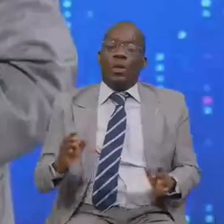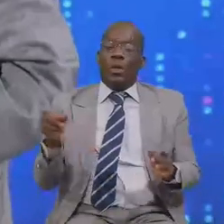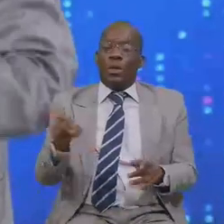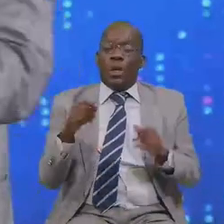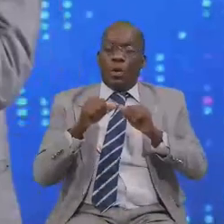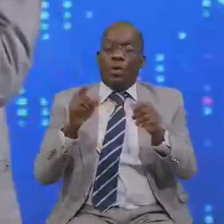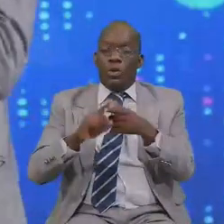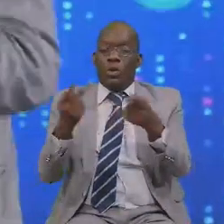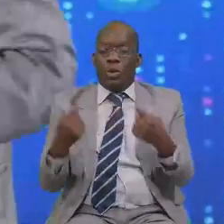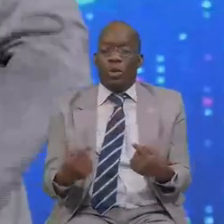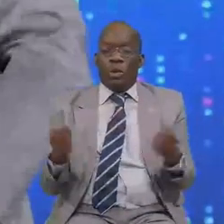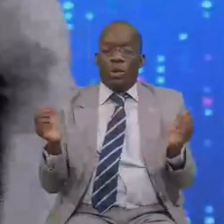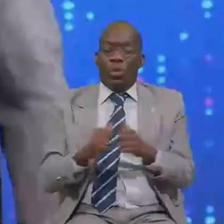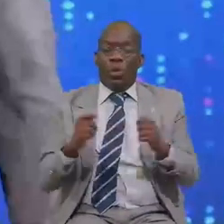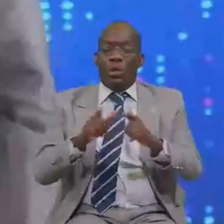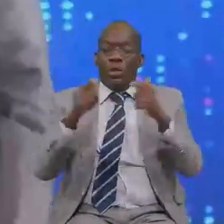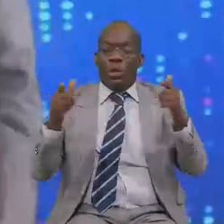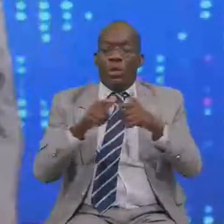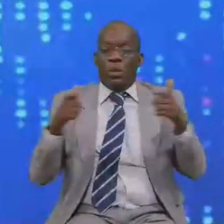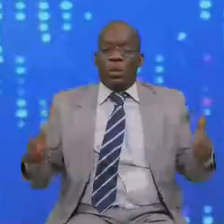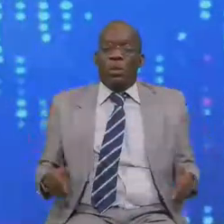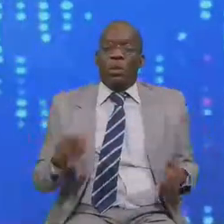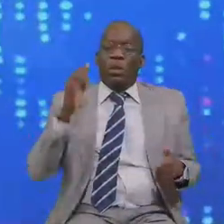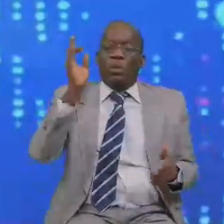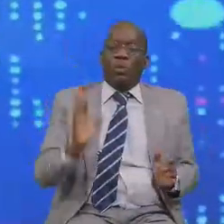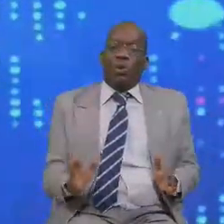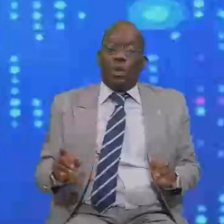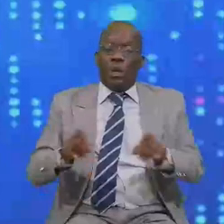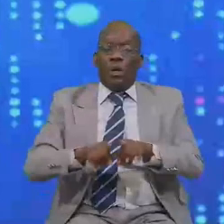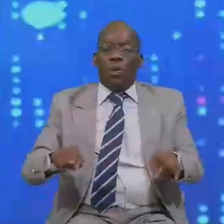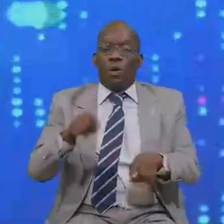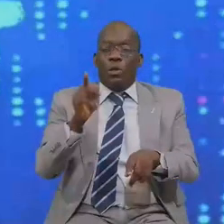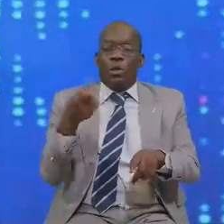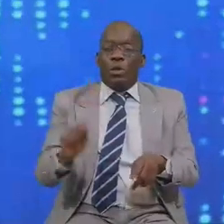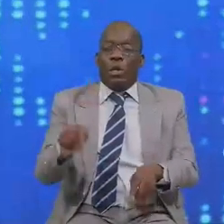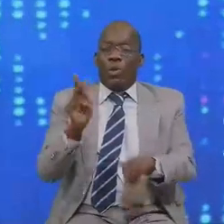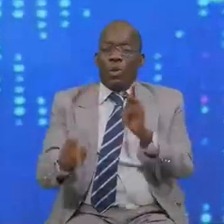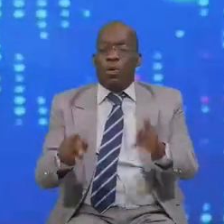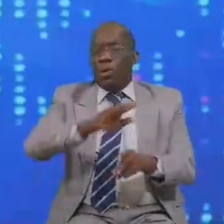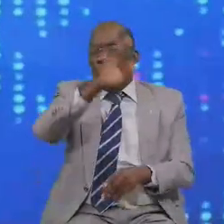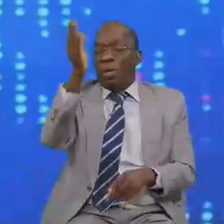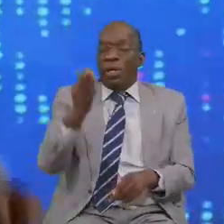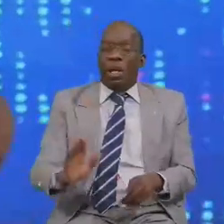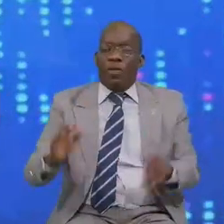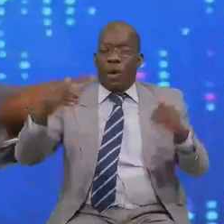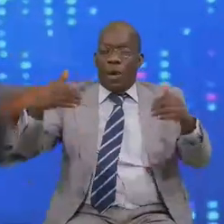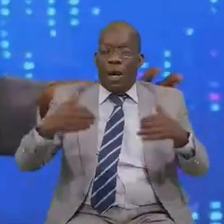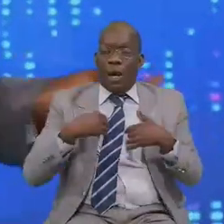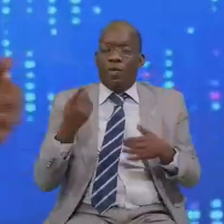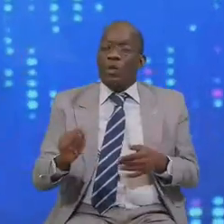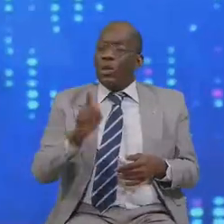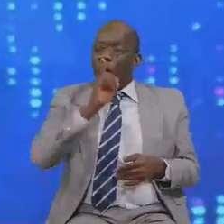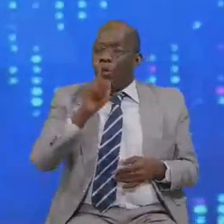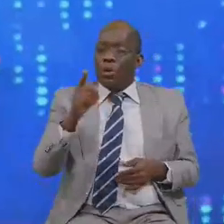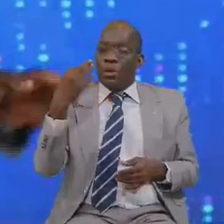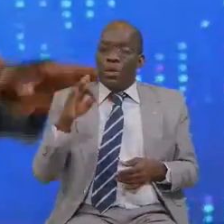continuent à venir avec le grand prédicateur. Mais les gens n'ont jamais l'assurance de leur